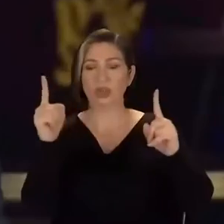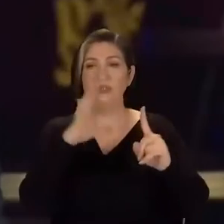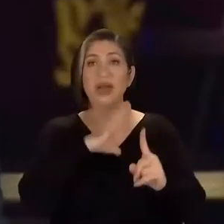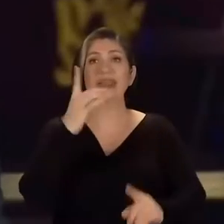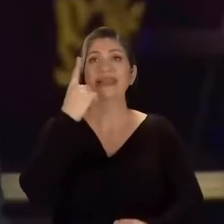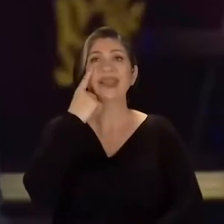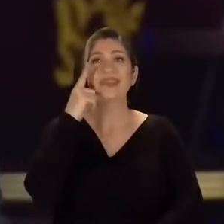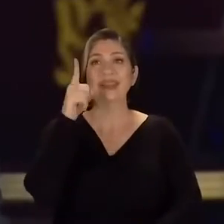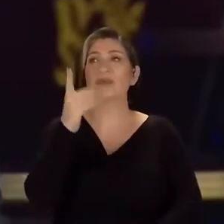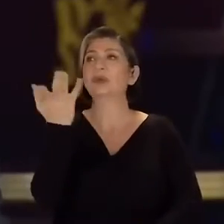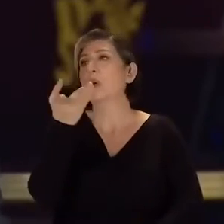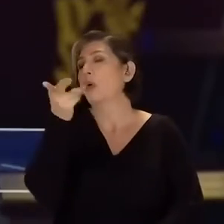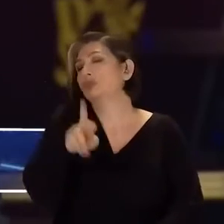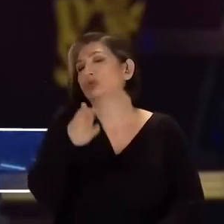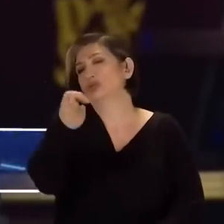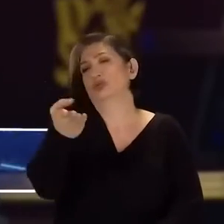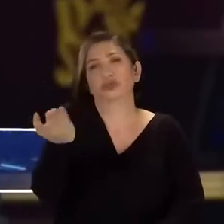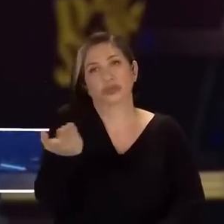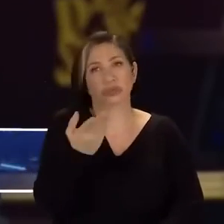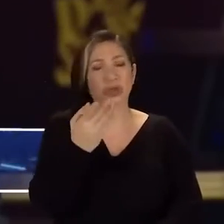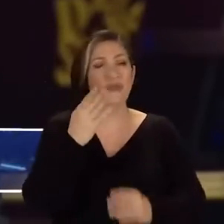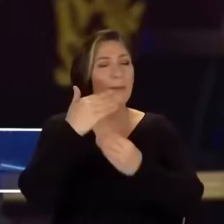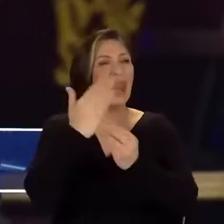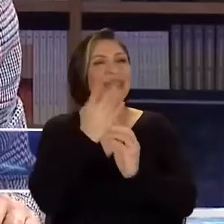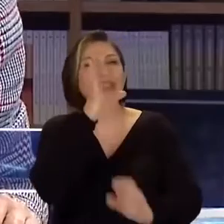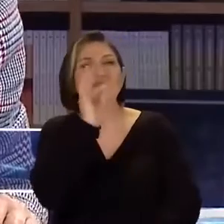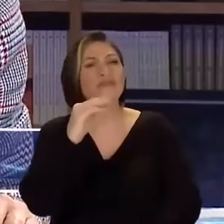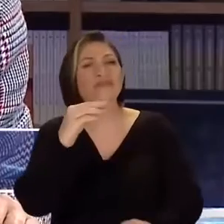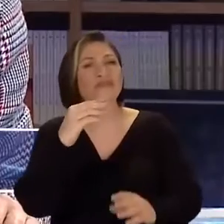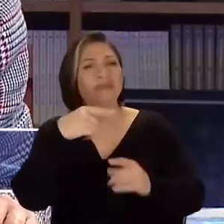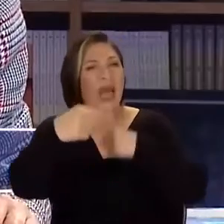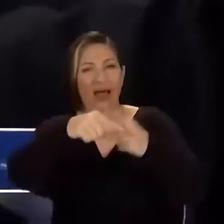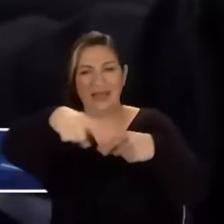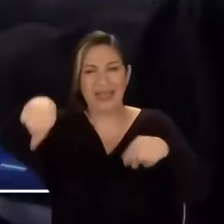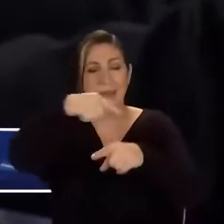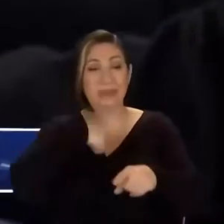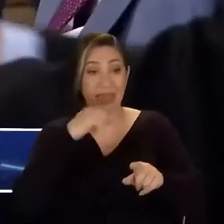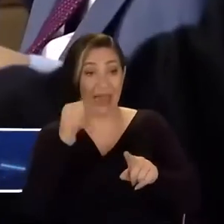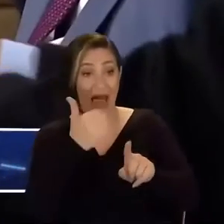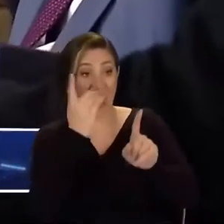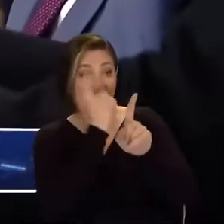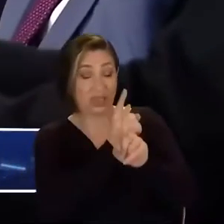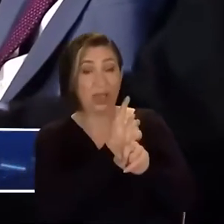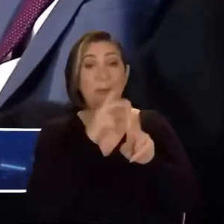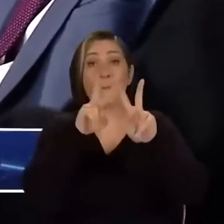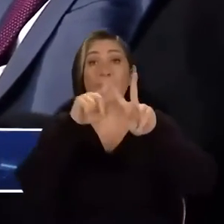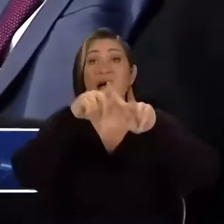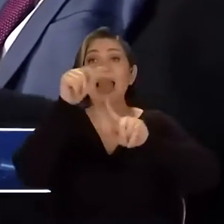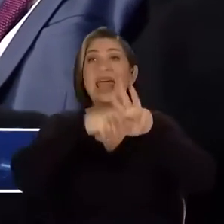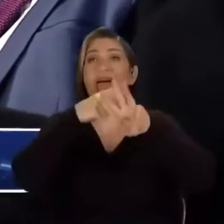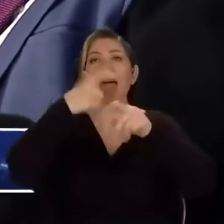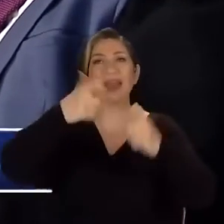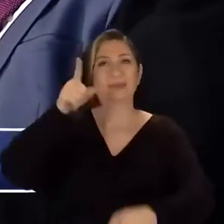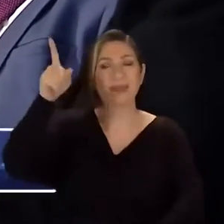devletten örneğin vefat eden kişinin varisleri, mirasçıları gidip bizdeki değere karşılık maliyeden bir yazı